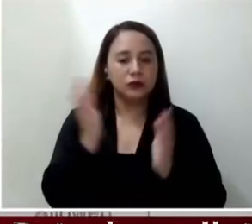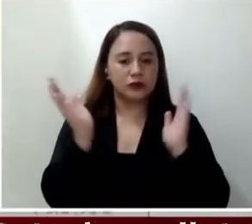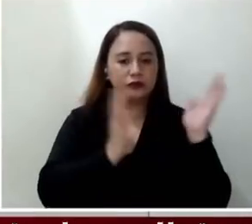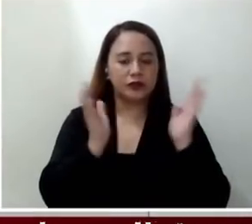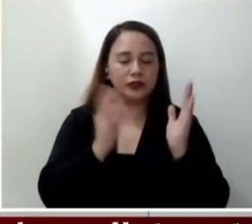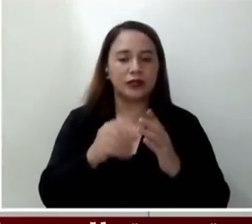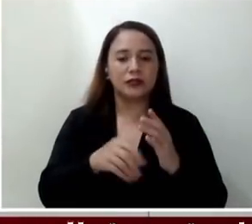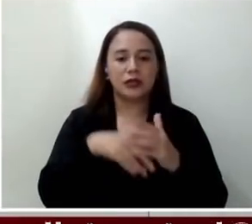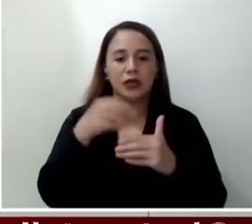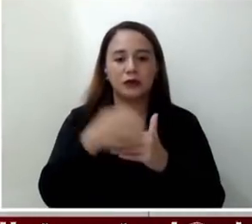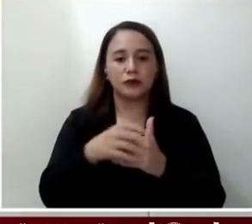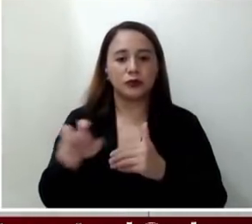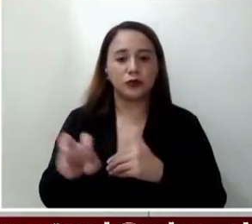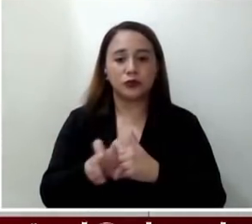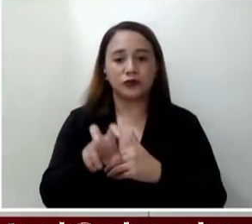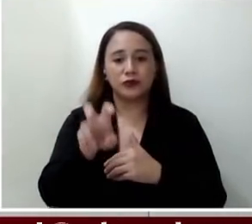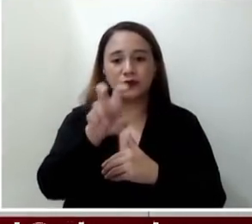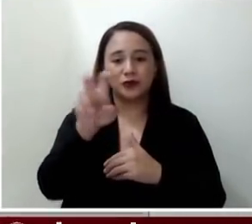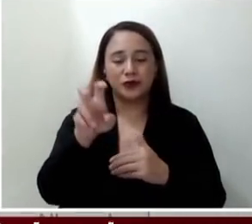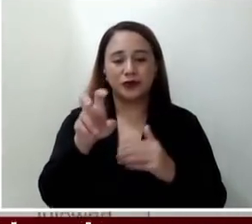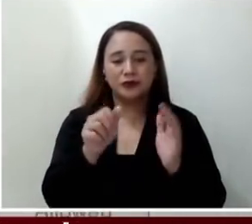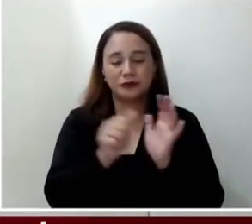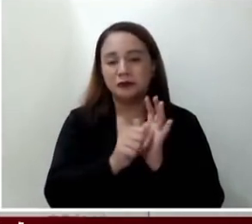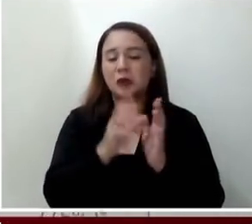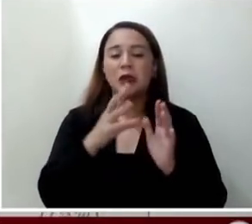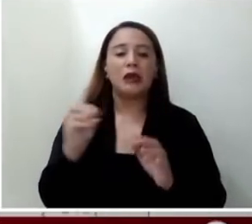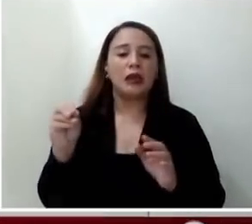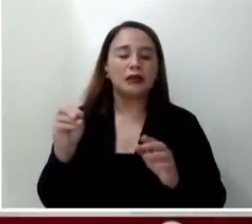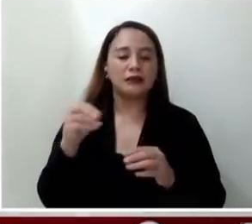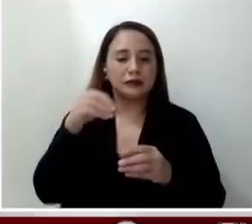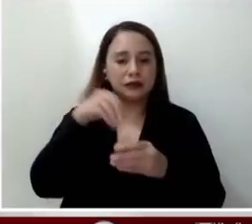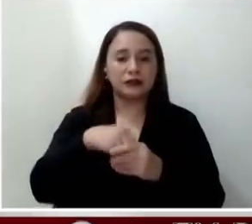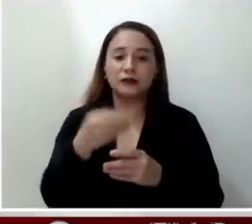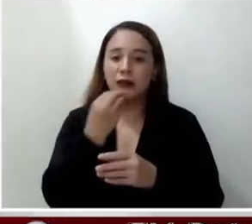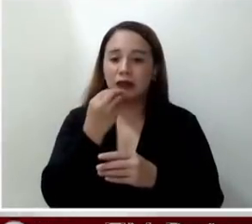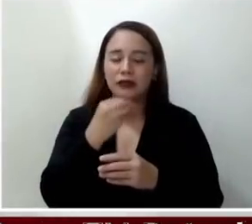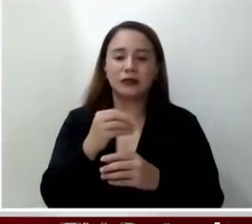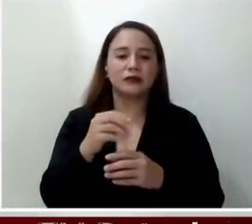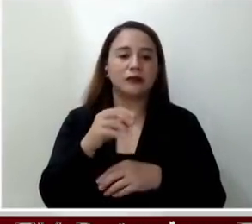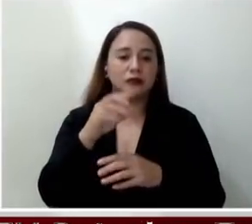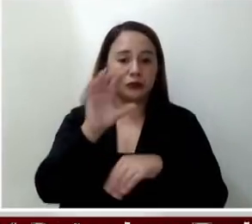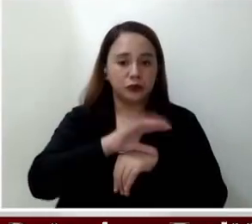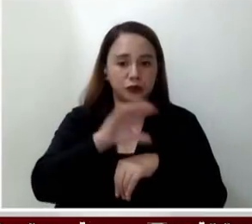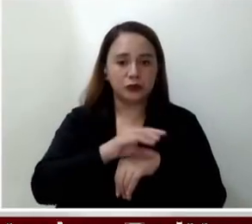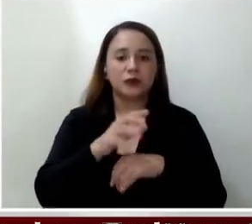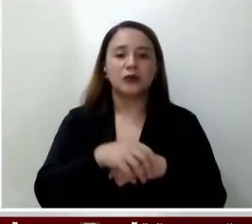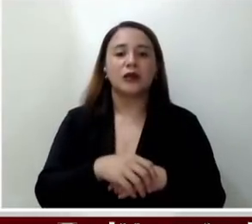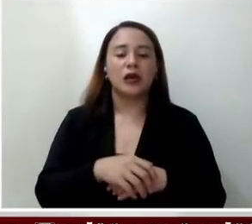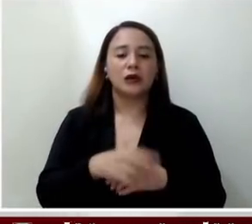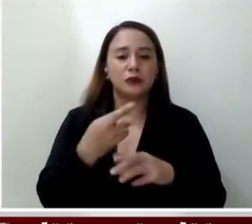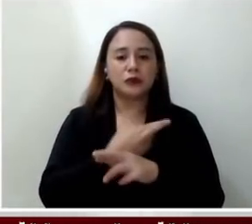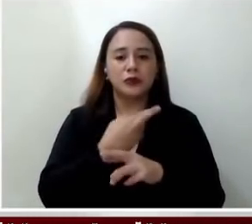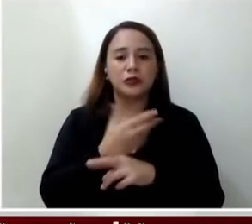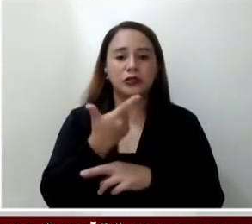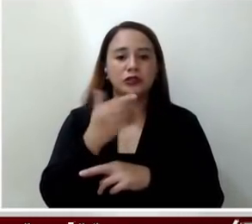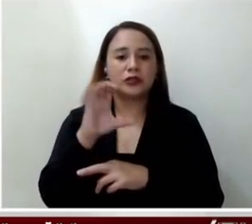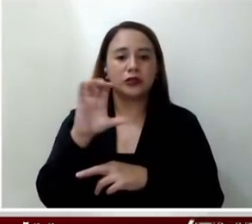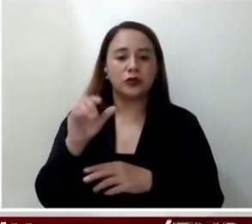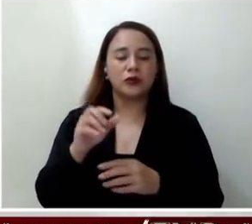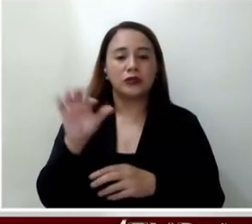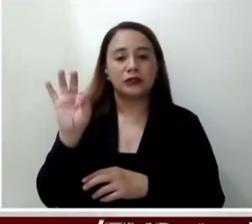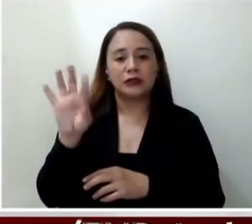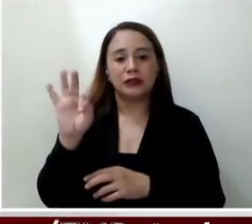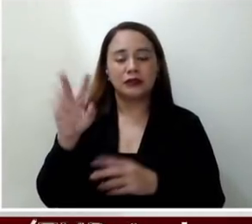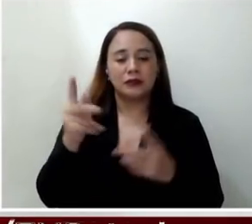outdoor tourist attractions, indoor dine-in at religious activities. Regular na GCQ naman ang ipatutupad sa 19 na